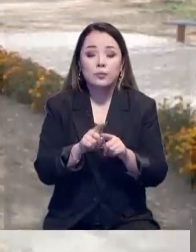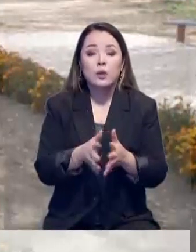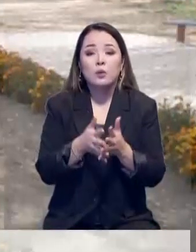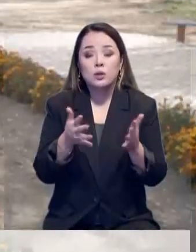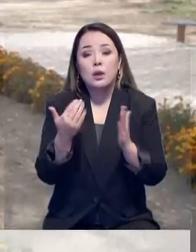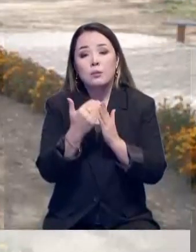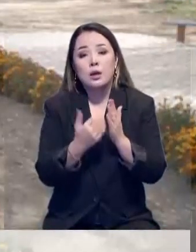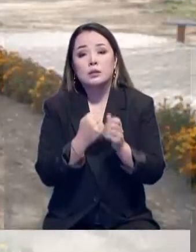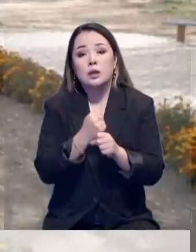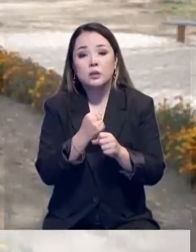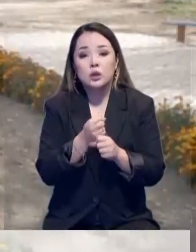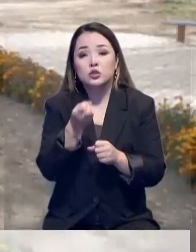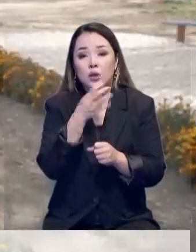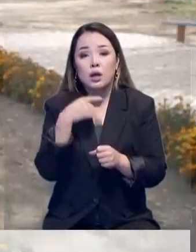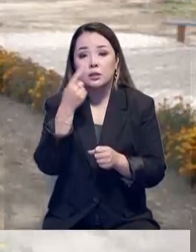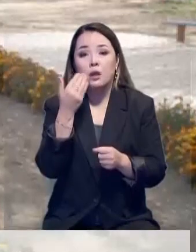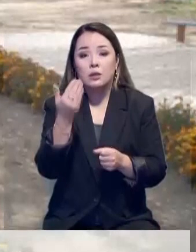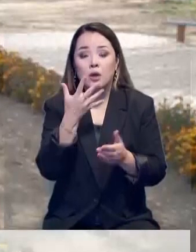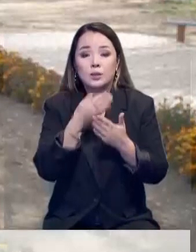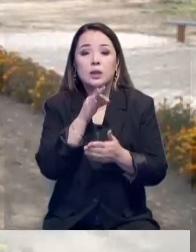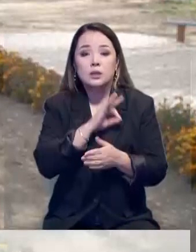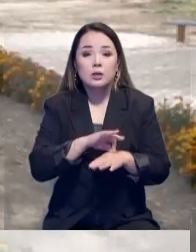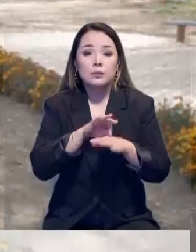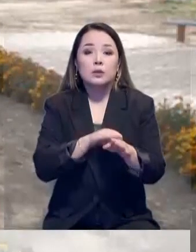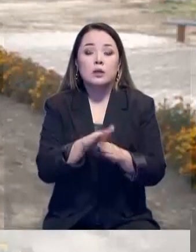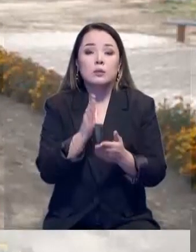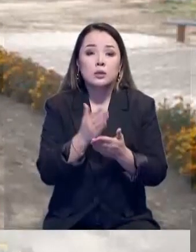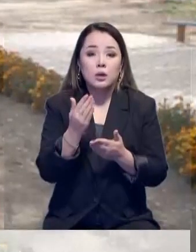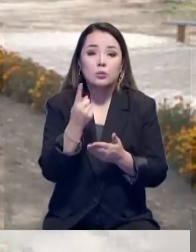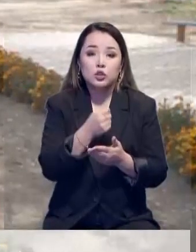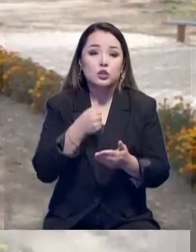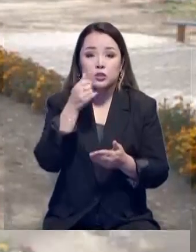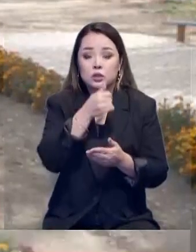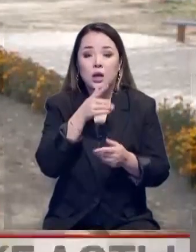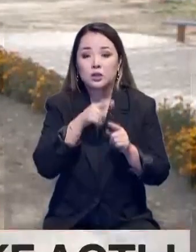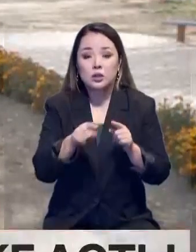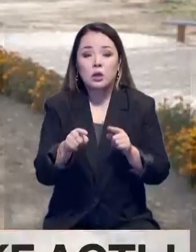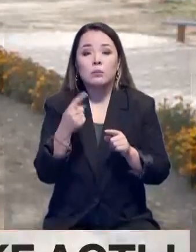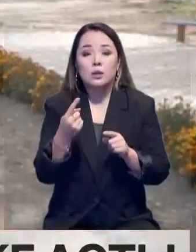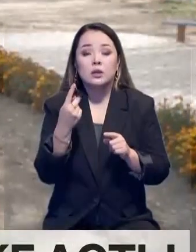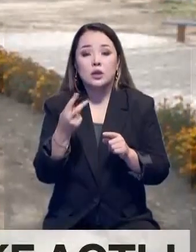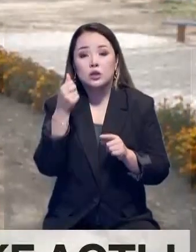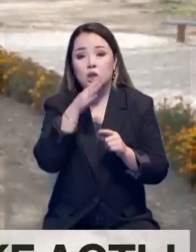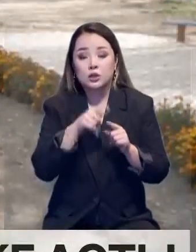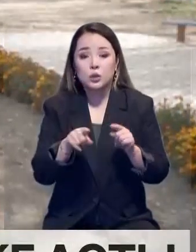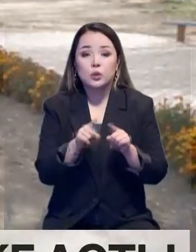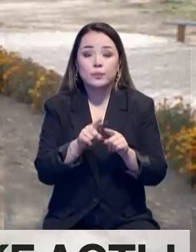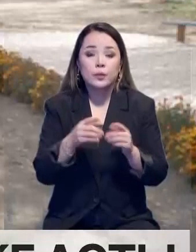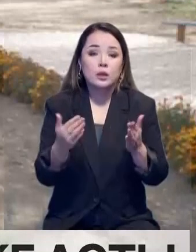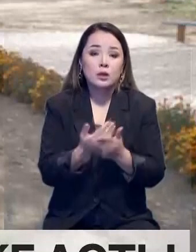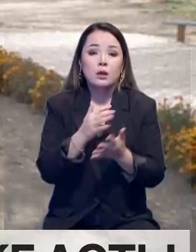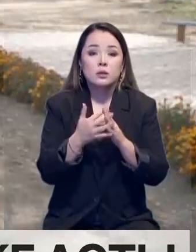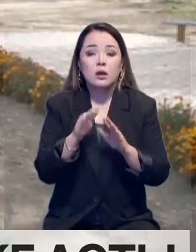үлкен жақсы жағынан тиімді болды. Бір жылдың ішінде ауылымыз, бір-екі жылдың ішінде ауылымыз жаңарып